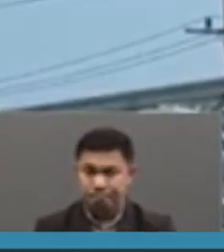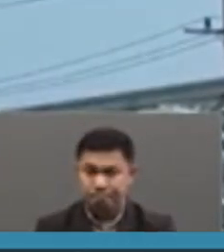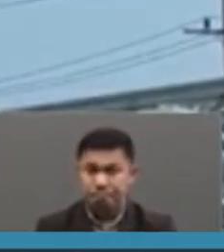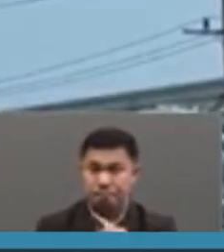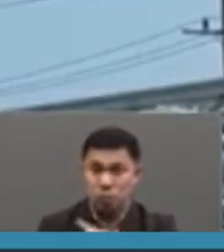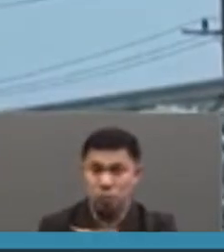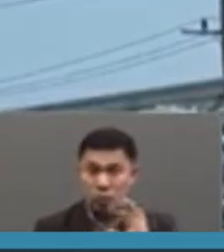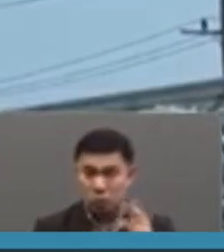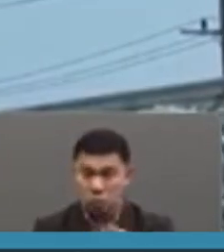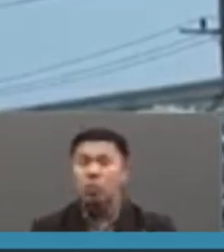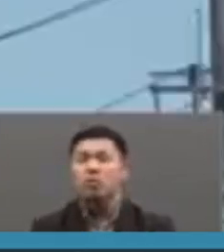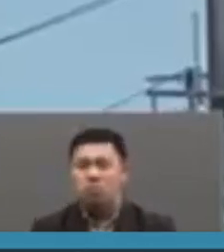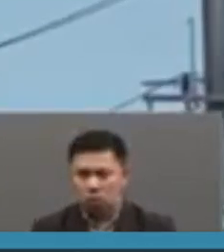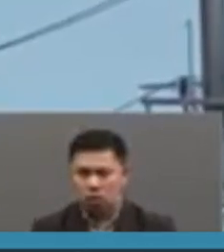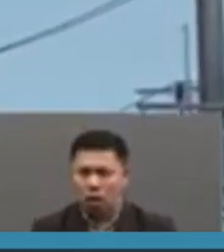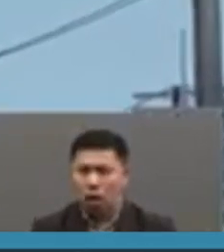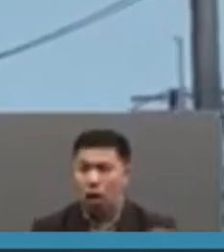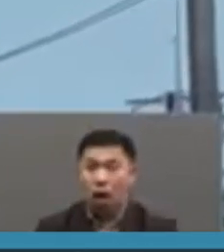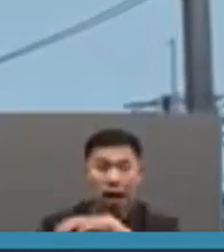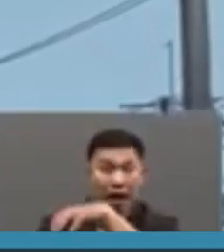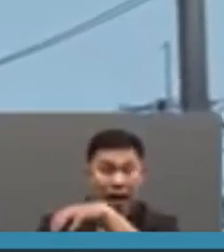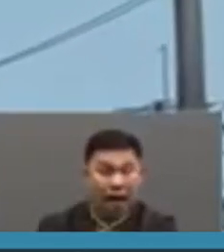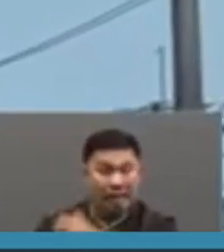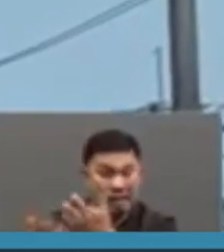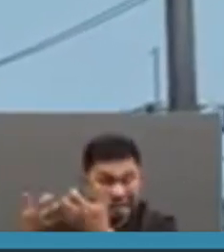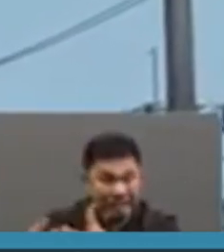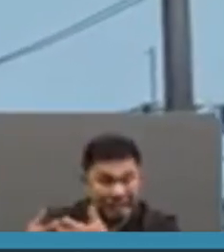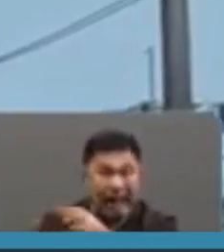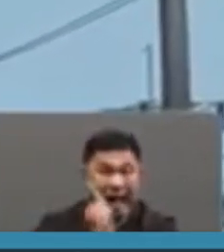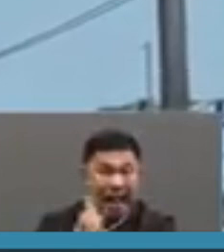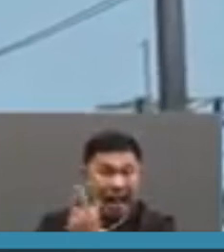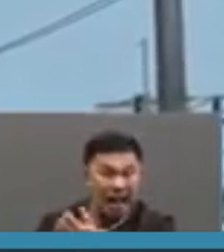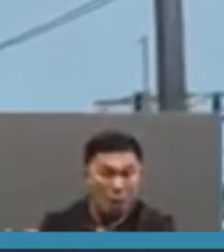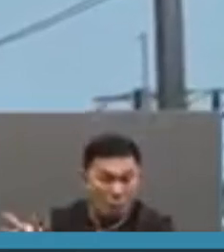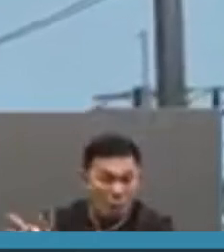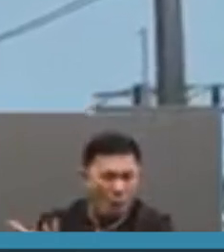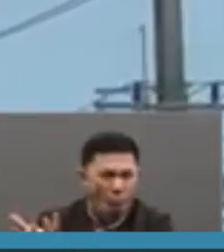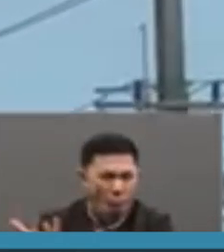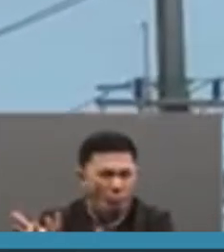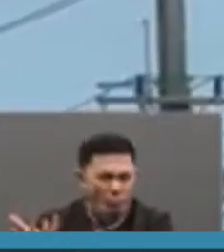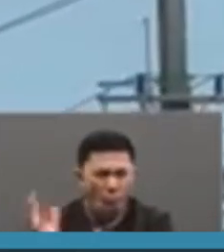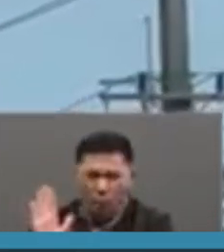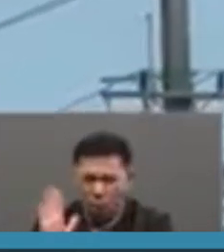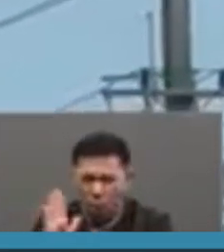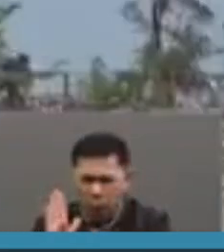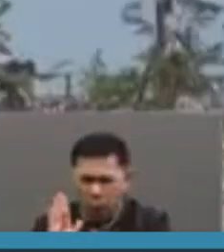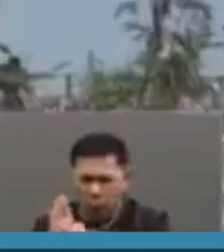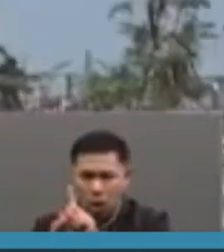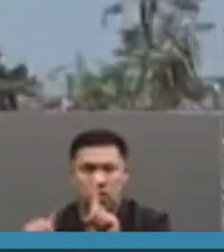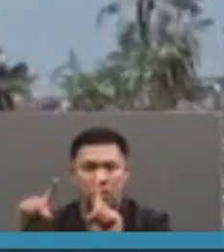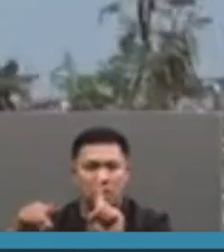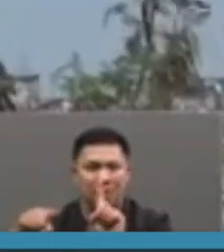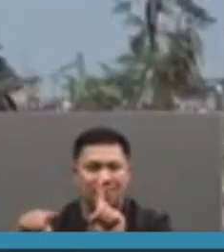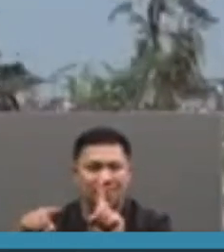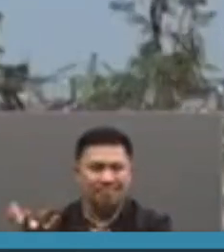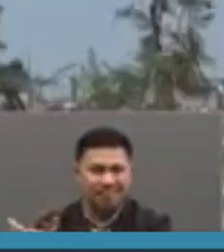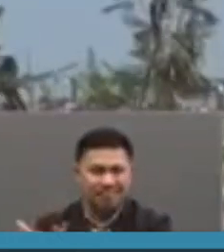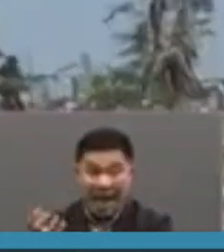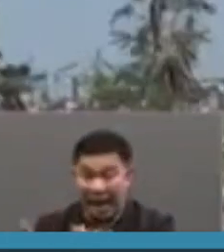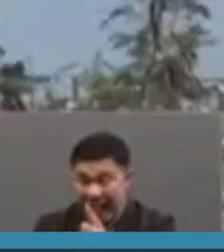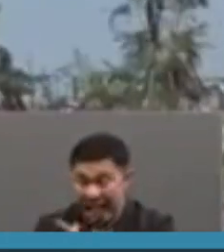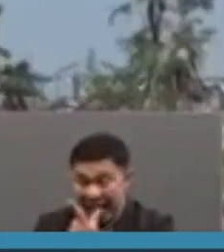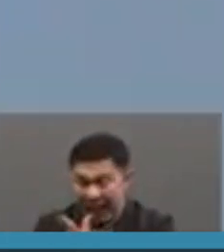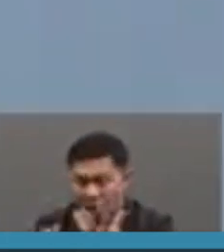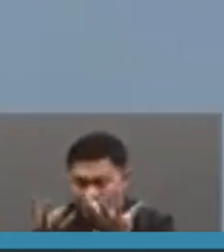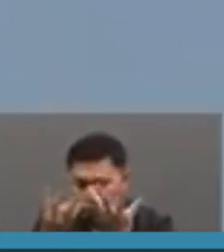ทางการเกษตรนายเฉลิมชัยศรีอ่อนรัฐมนตรีว่าการกระทรวงเกษตรและสหกรณ์ยืนยันว่าไม่มีสารซีเซียม137ป